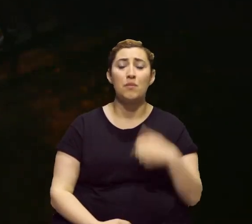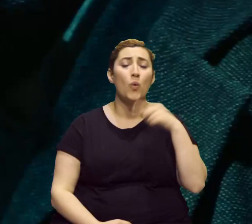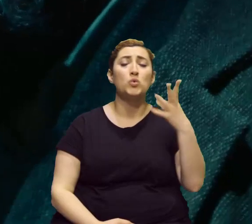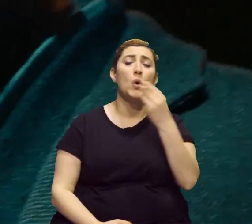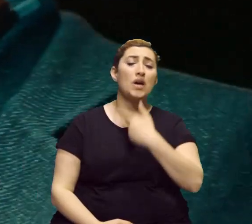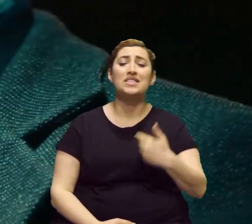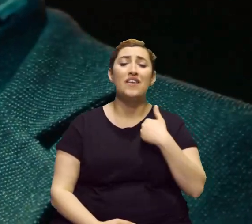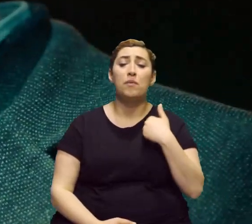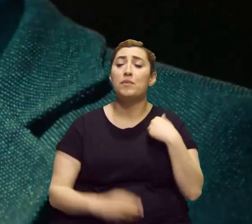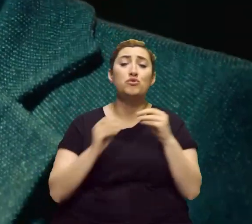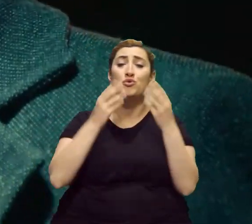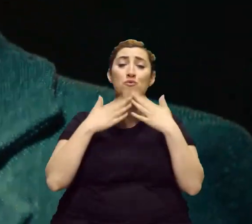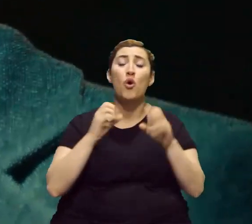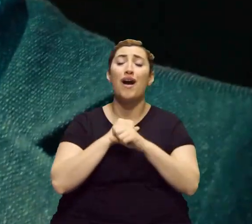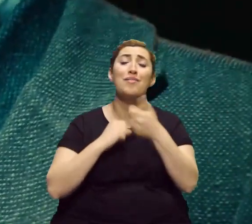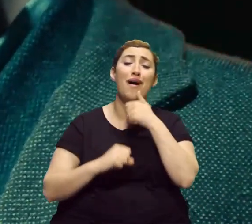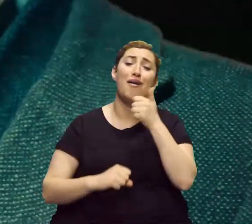severdi. Benim suçum yok.